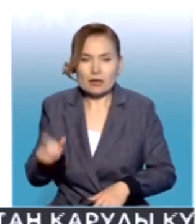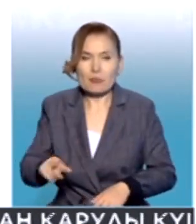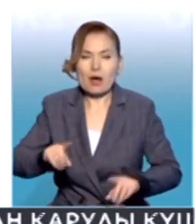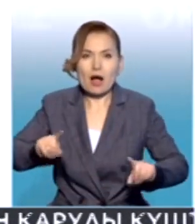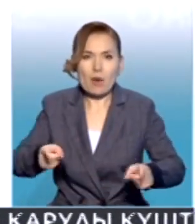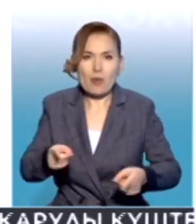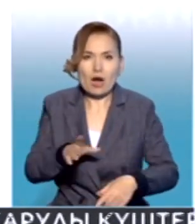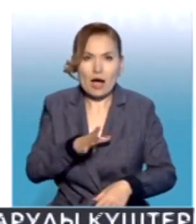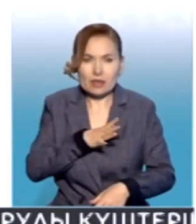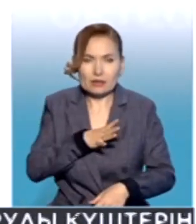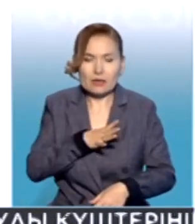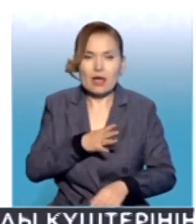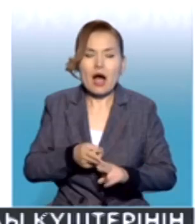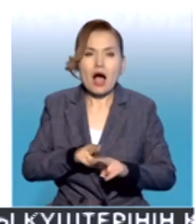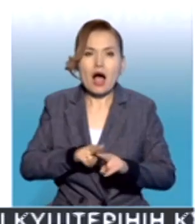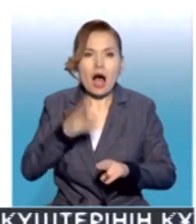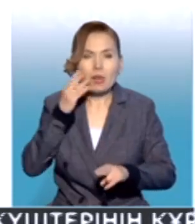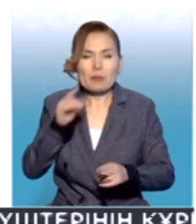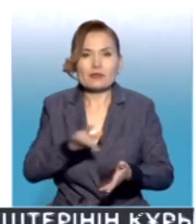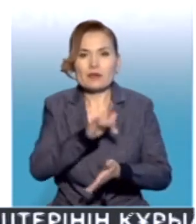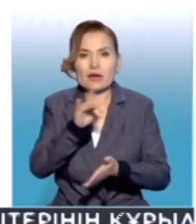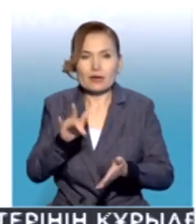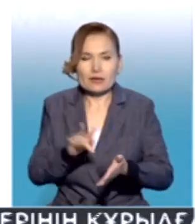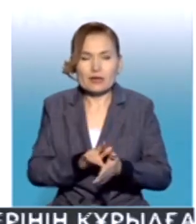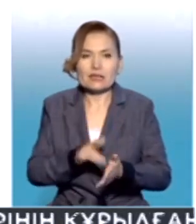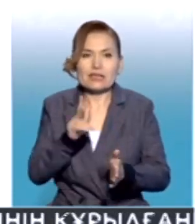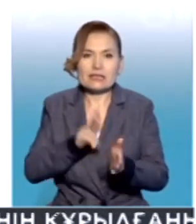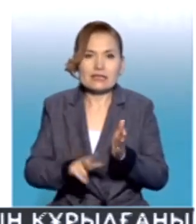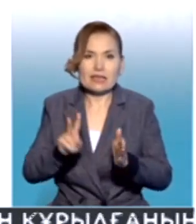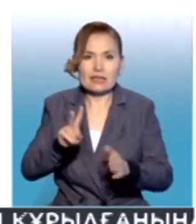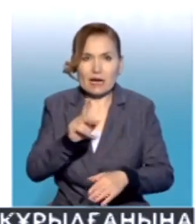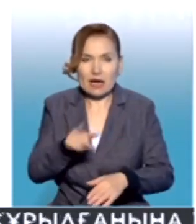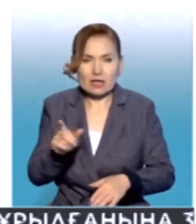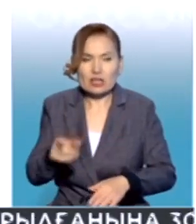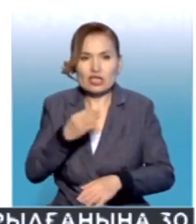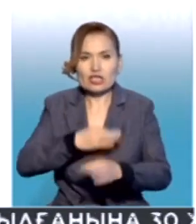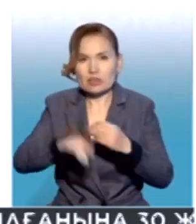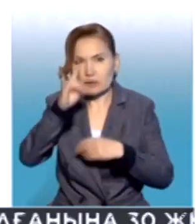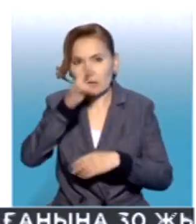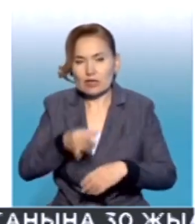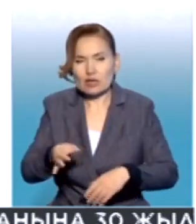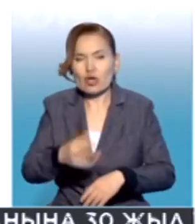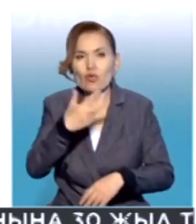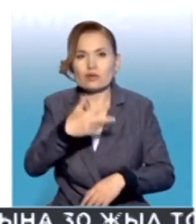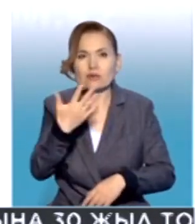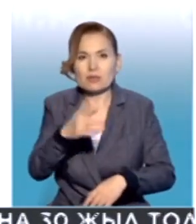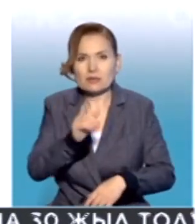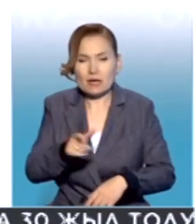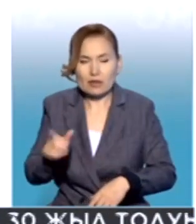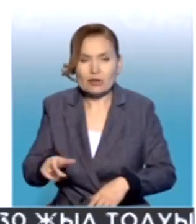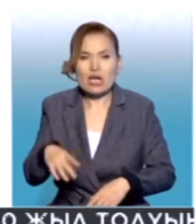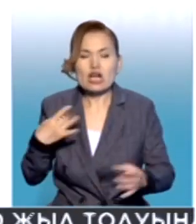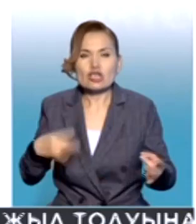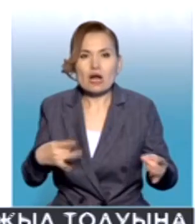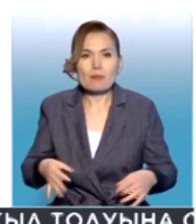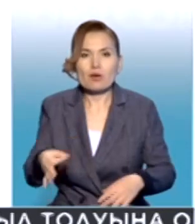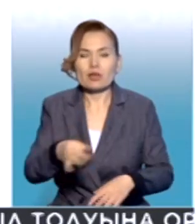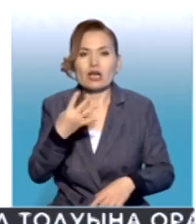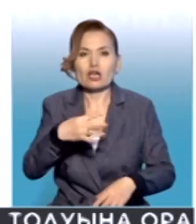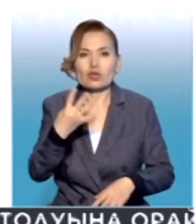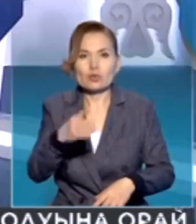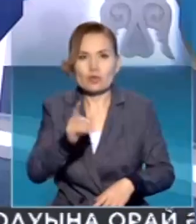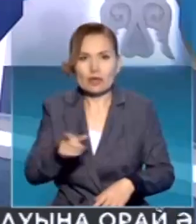қамауда. Алматы қаласы 82, Шығыс Қазақстан 35, Жамбыл облысы